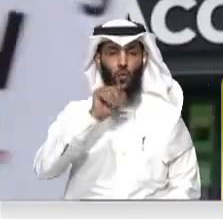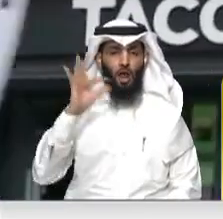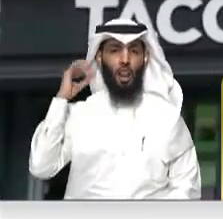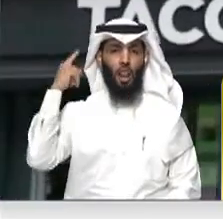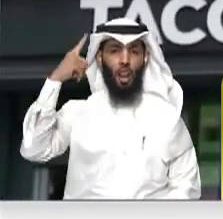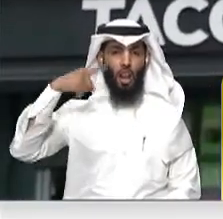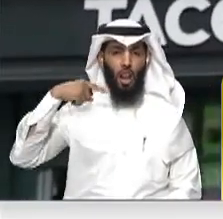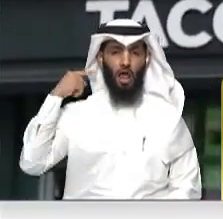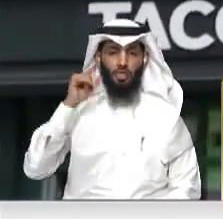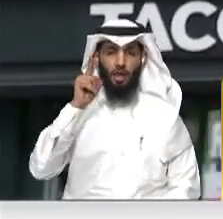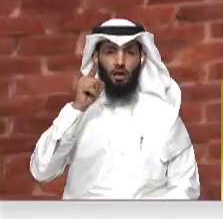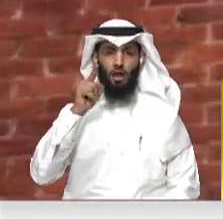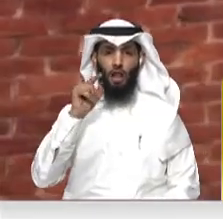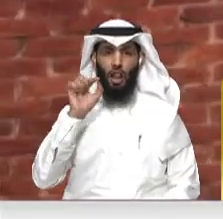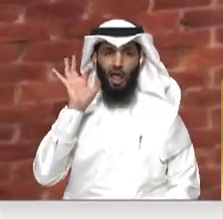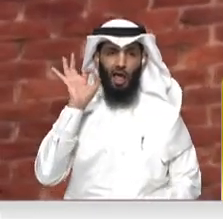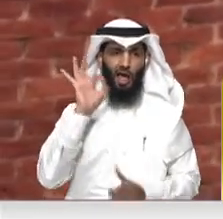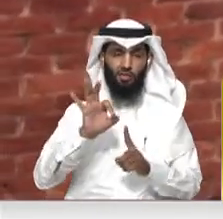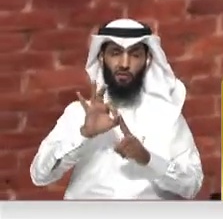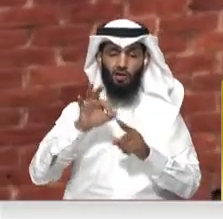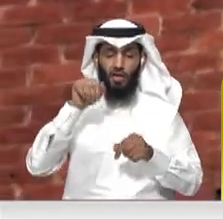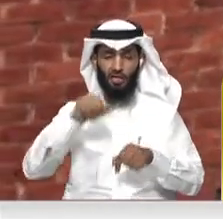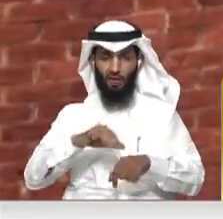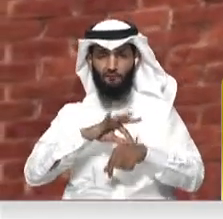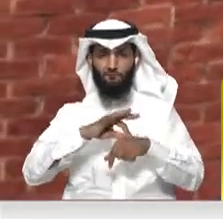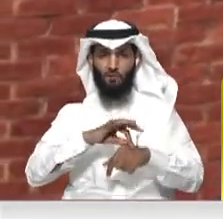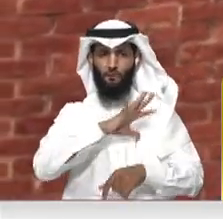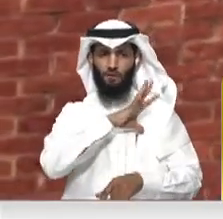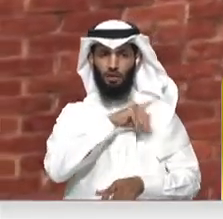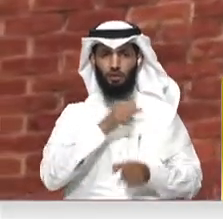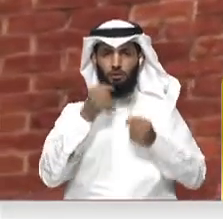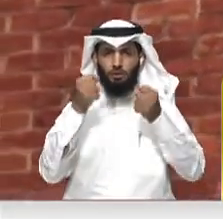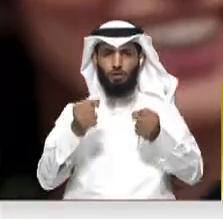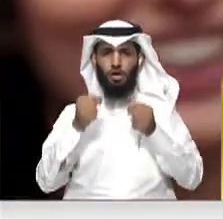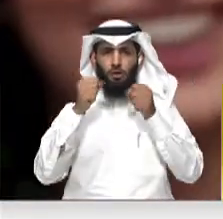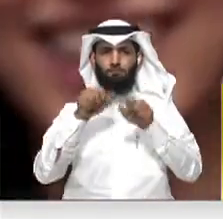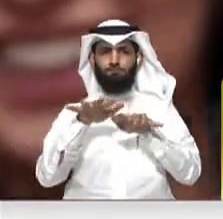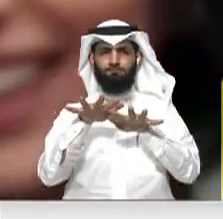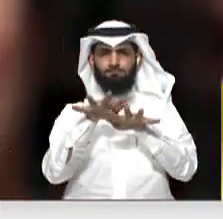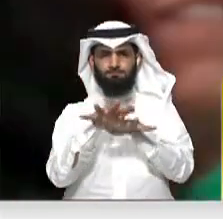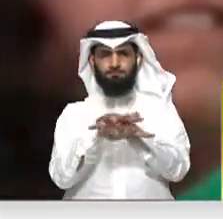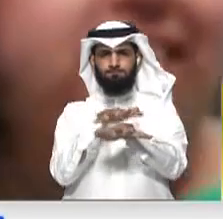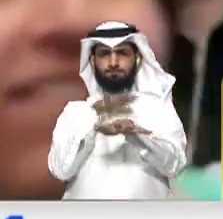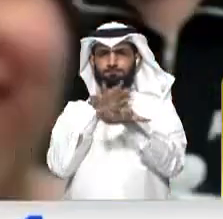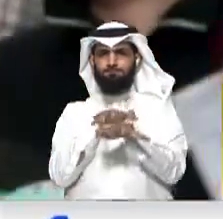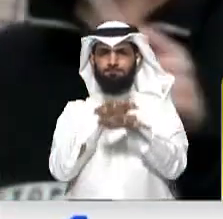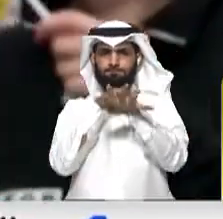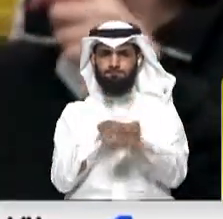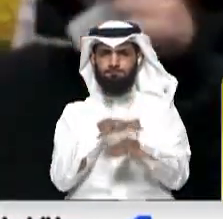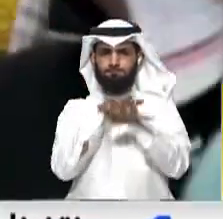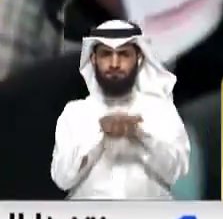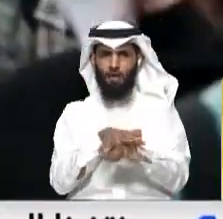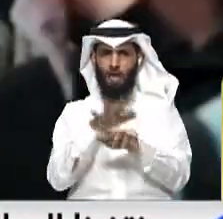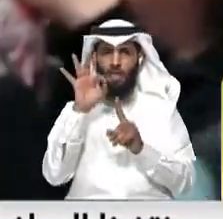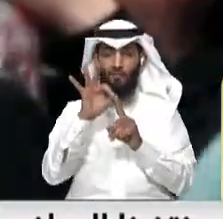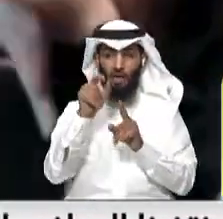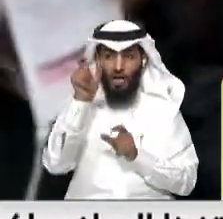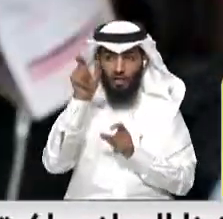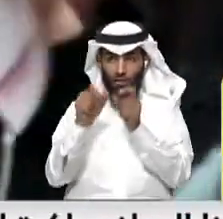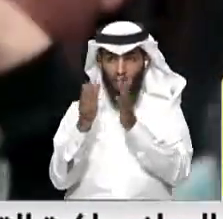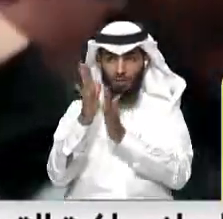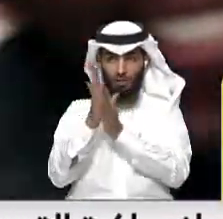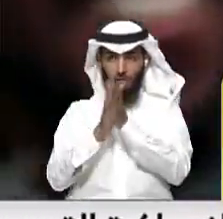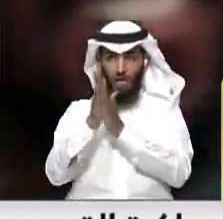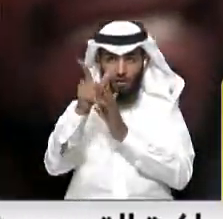بوقف العدوان، حيث يسعى المتظاهرون للضغط على الحكومة والأحزاب السياسية التي تخوض حملة